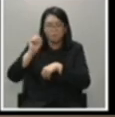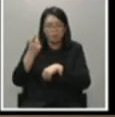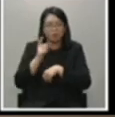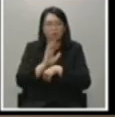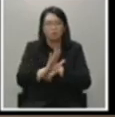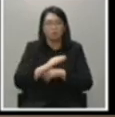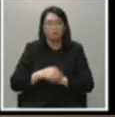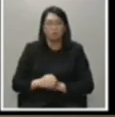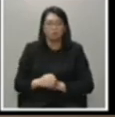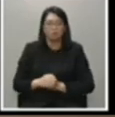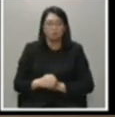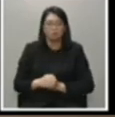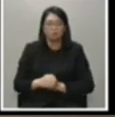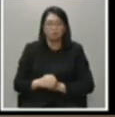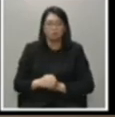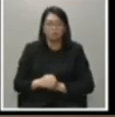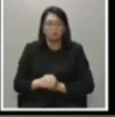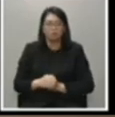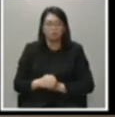UPOP 1991